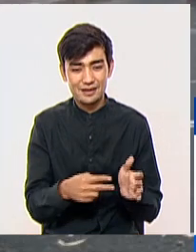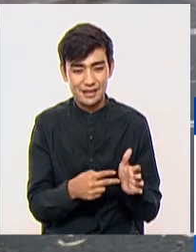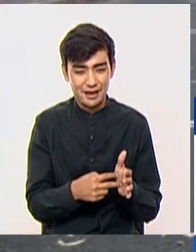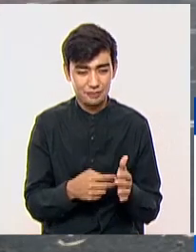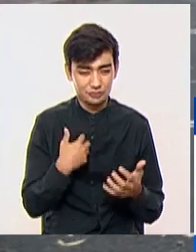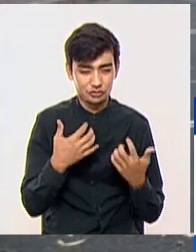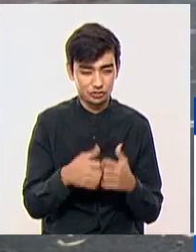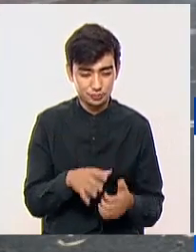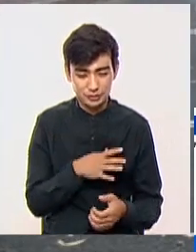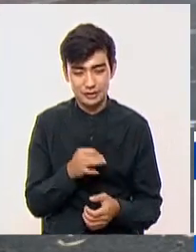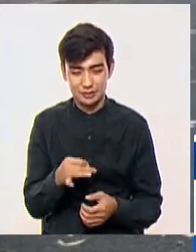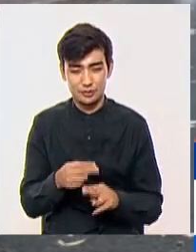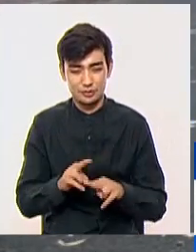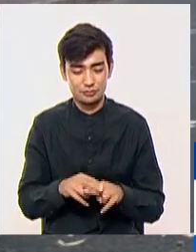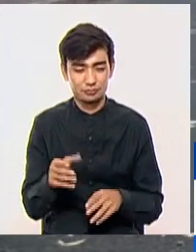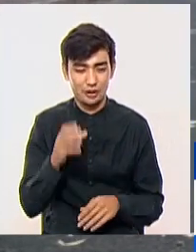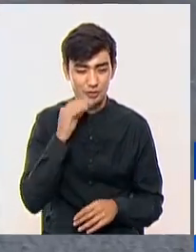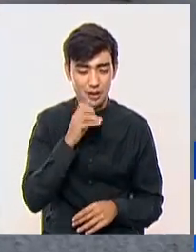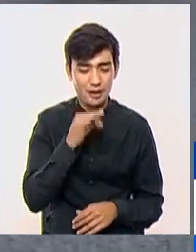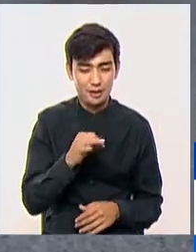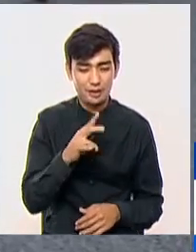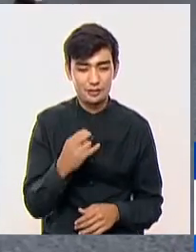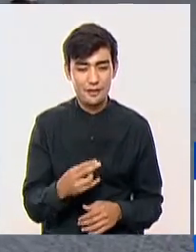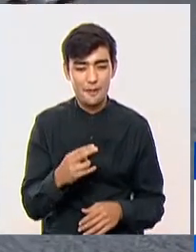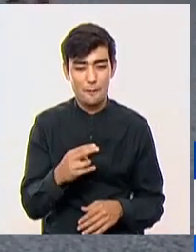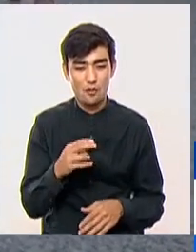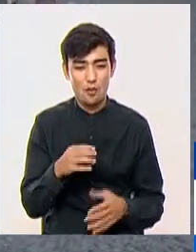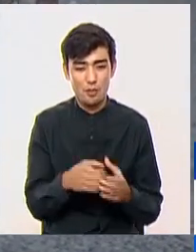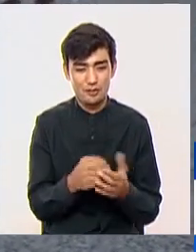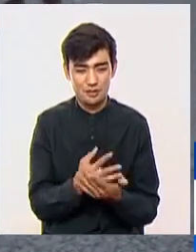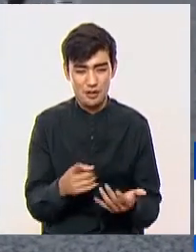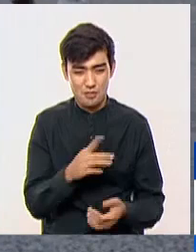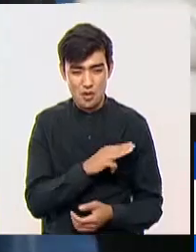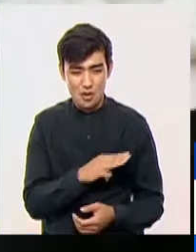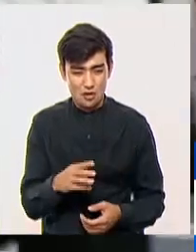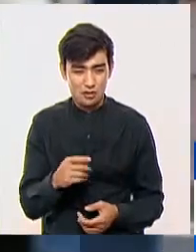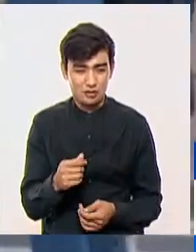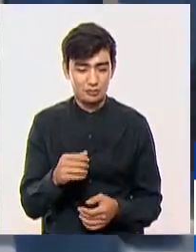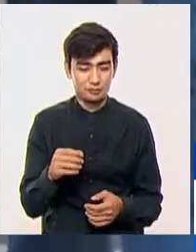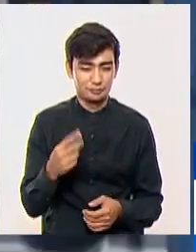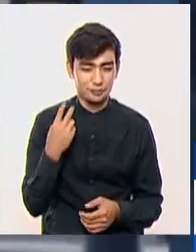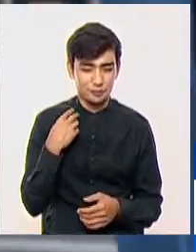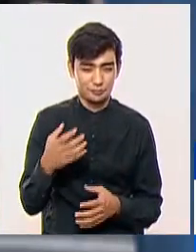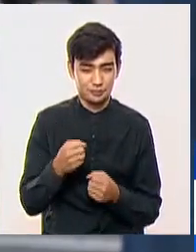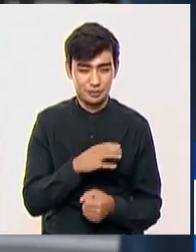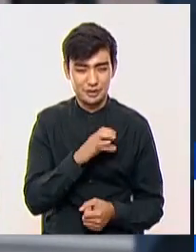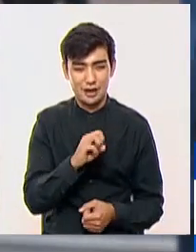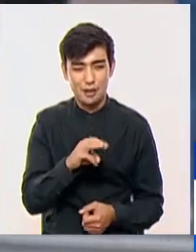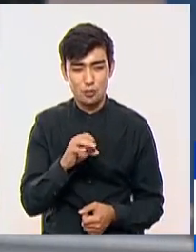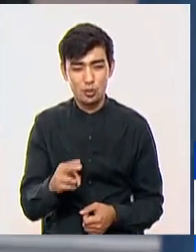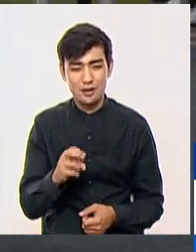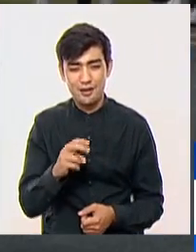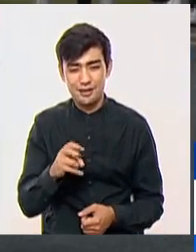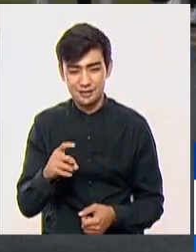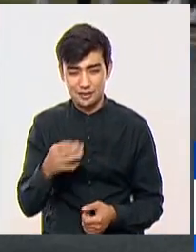айқындалды. Ал ұлттық компанияларға иелік етіп шетелдік мамандарды миллиондаған қаржыға жалдап келген Самұрық Қазына қоры